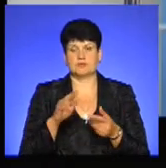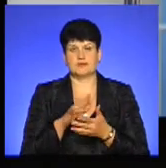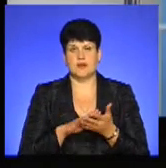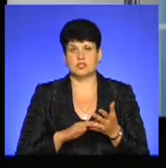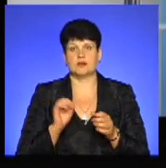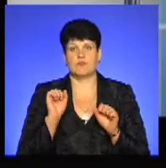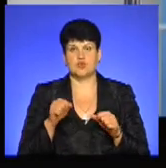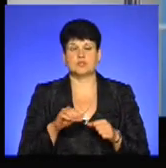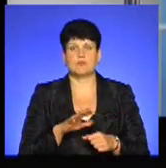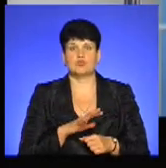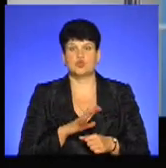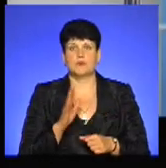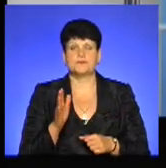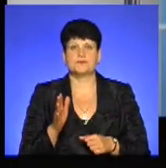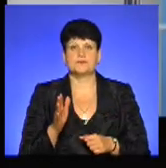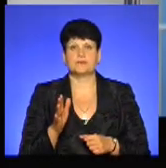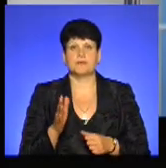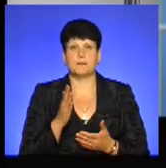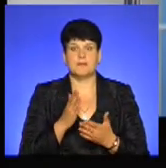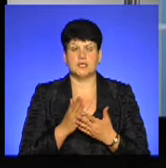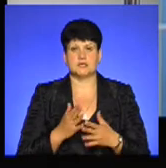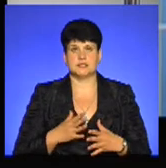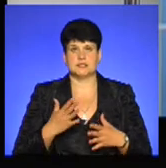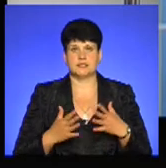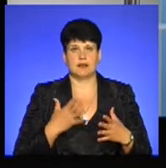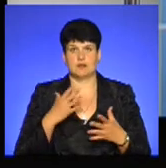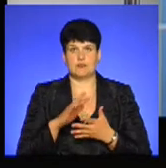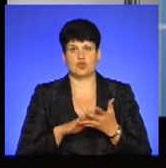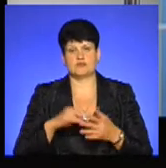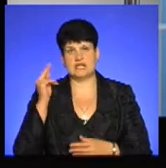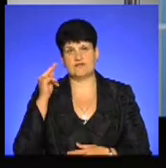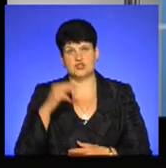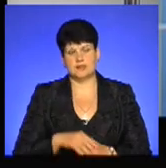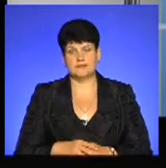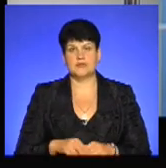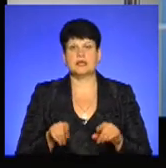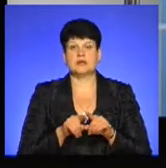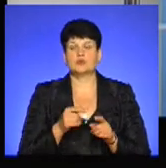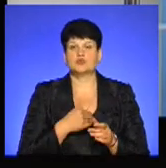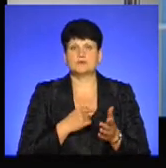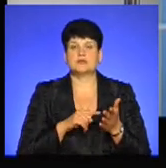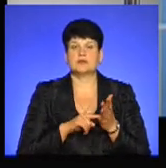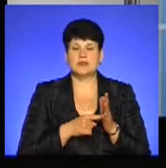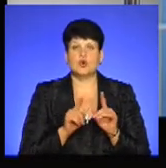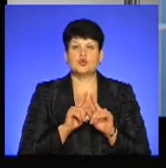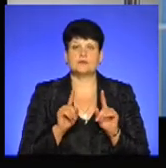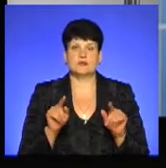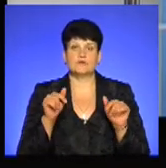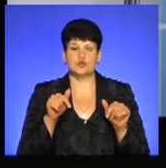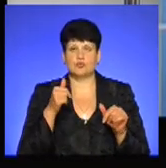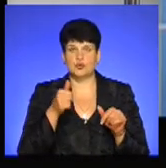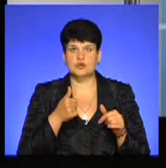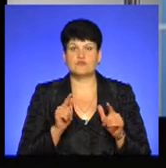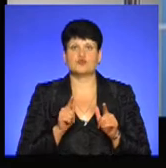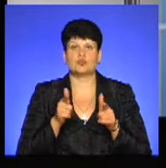було мати стимул для продовження навчання. І також хочу, щоб ви наголосили на особливостях цьогорічної вступної